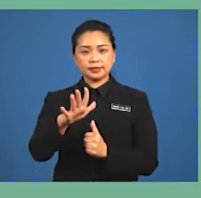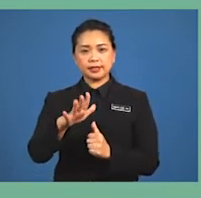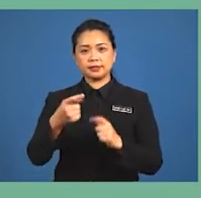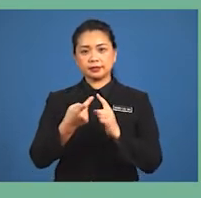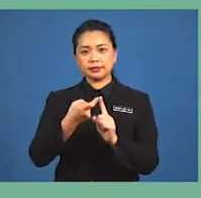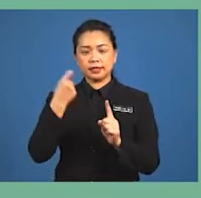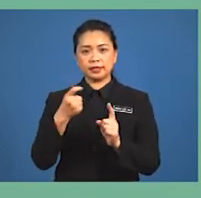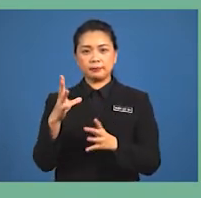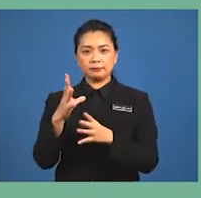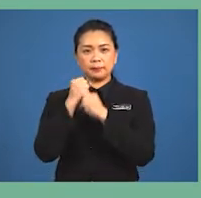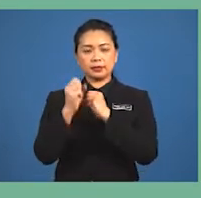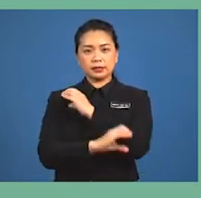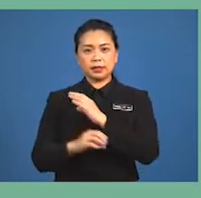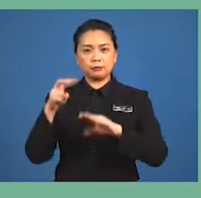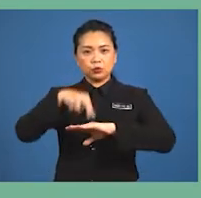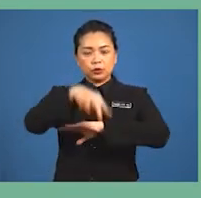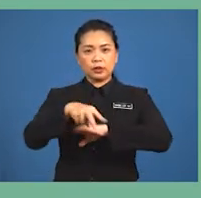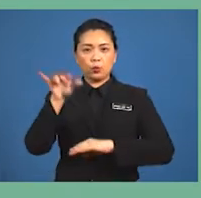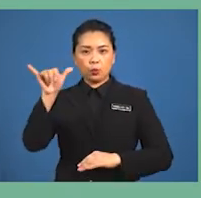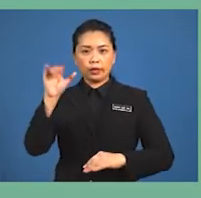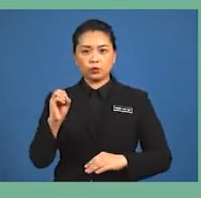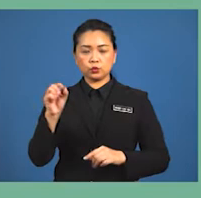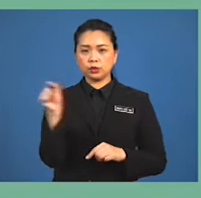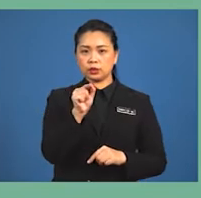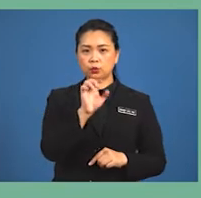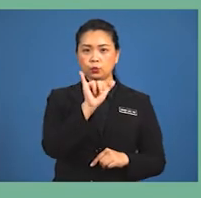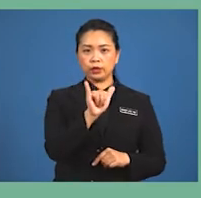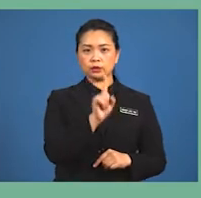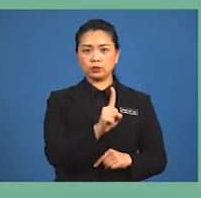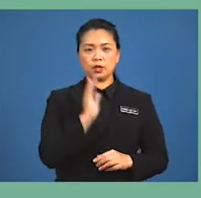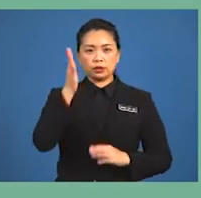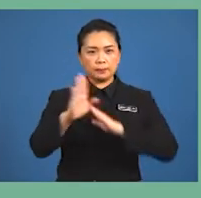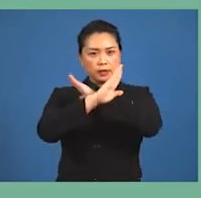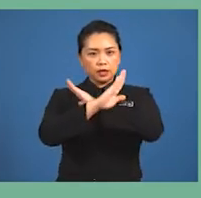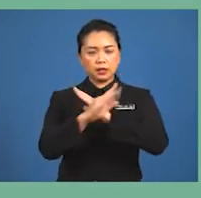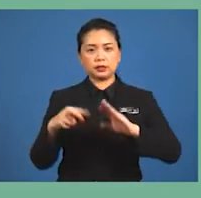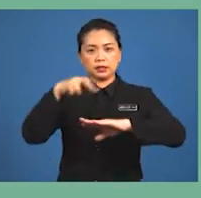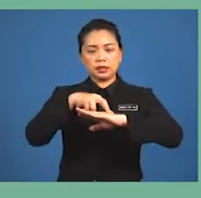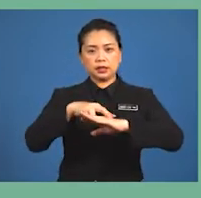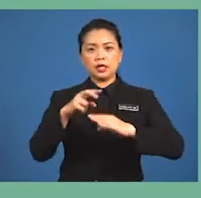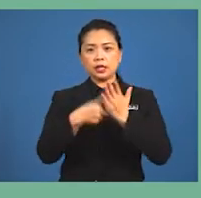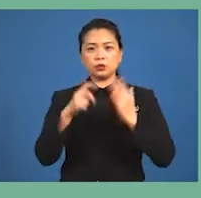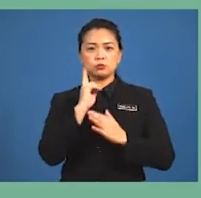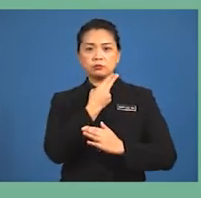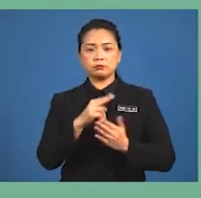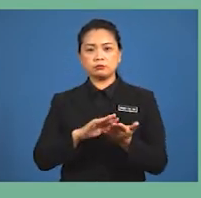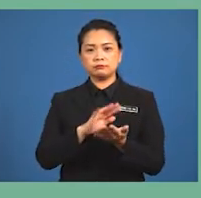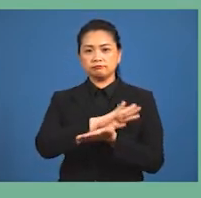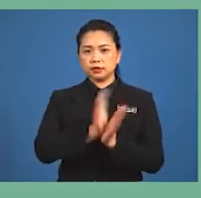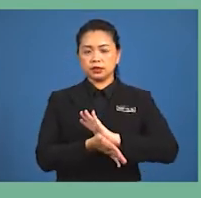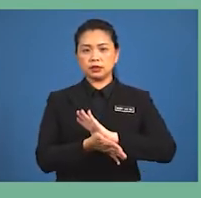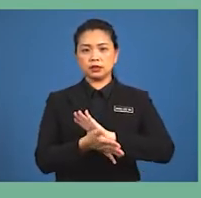Kesan daripada pendapatan negara menurun dari Y0 ke Y1 akan menghalang kenaikan harga umum,